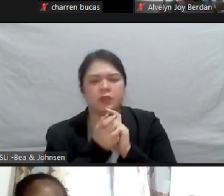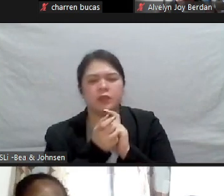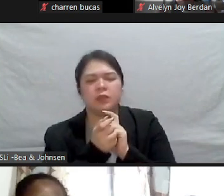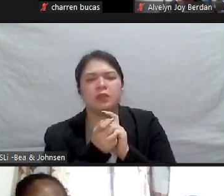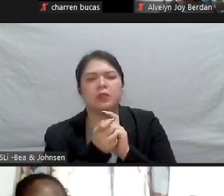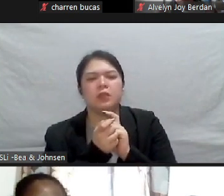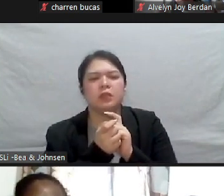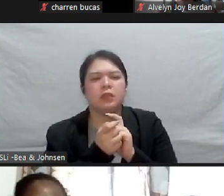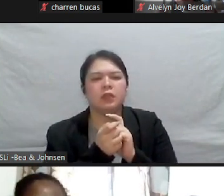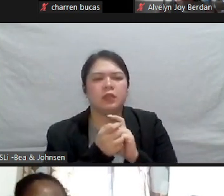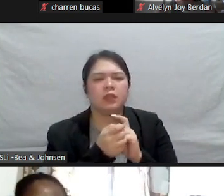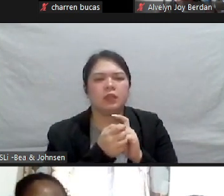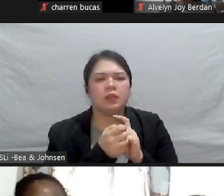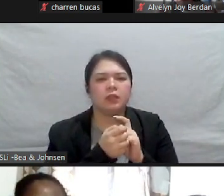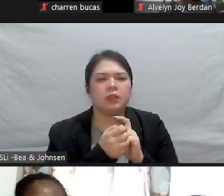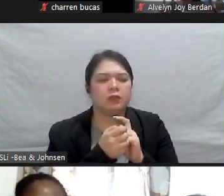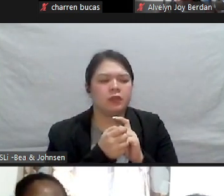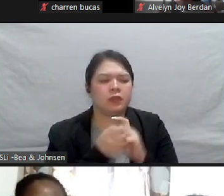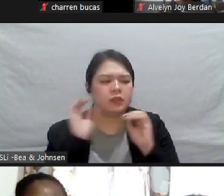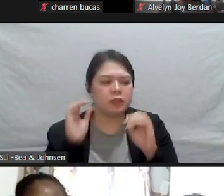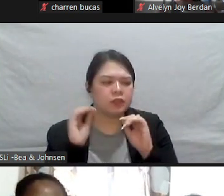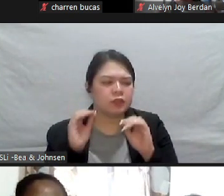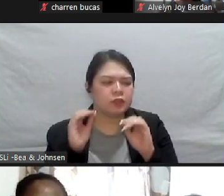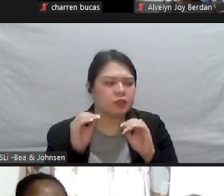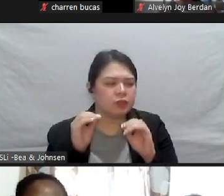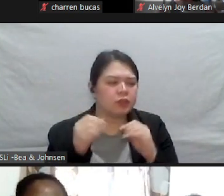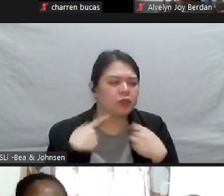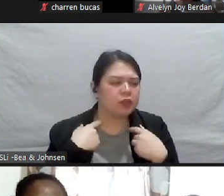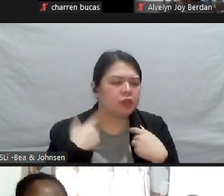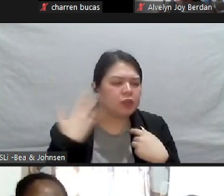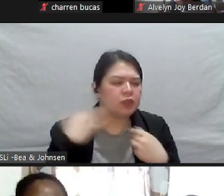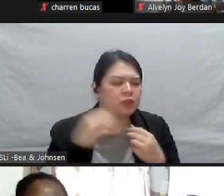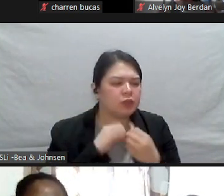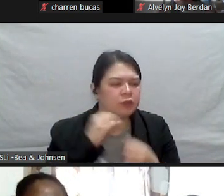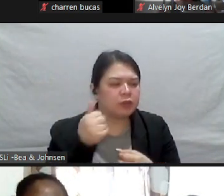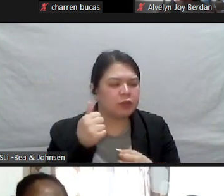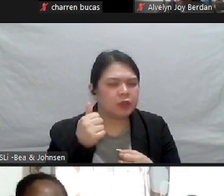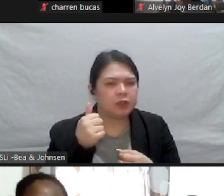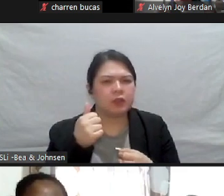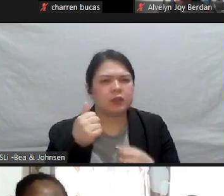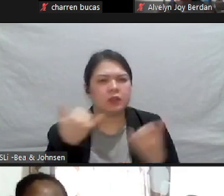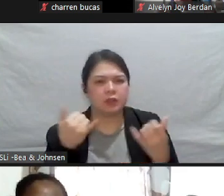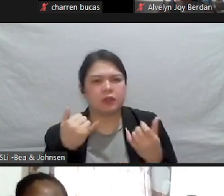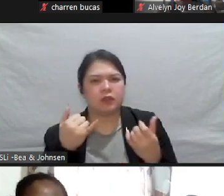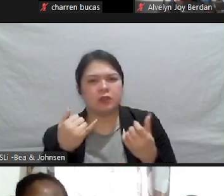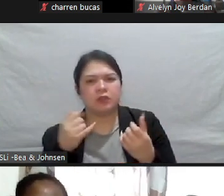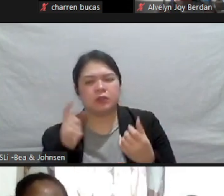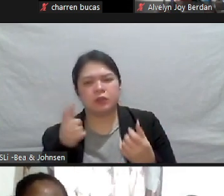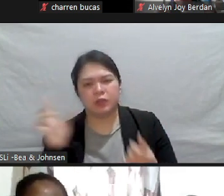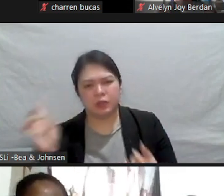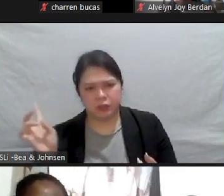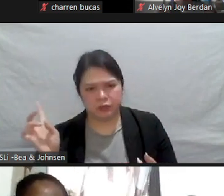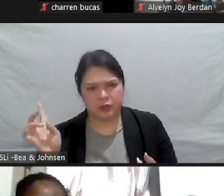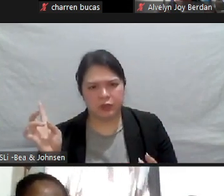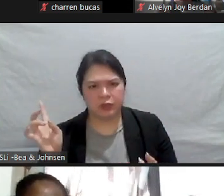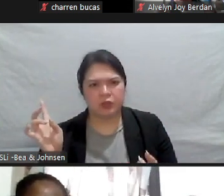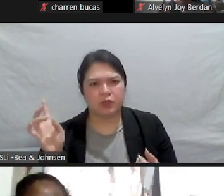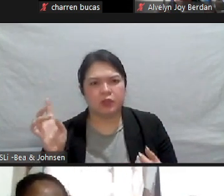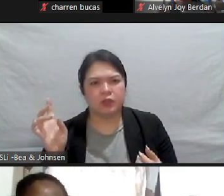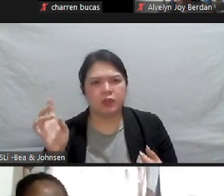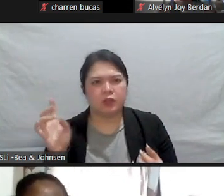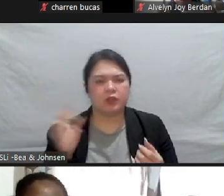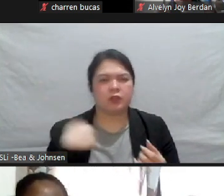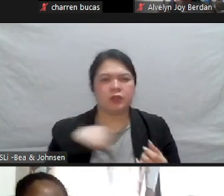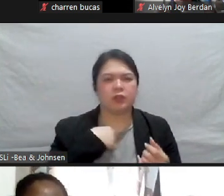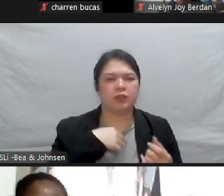Pati sa medium of instruction. Dati number 10 sila sa Teams, naging number 27 sila. Kaya balik tayo.